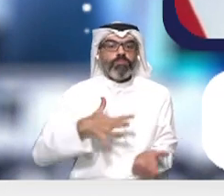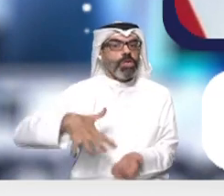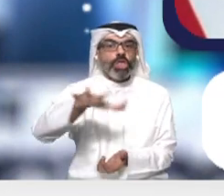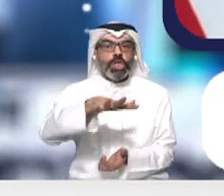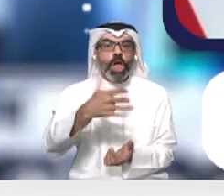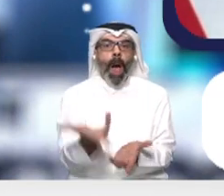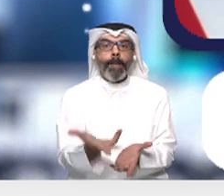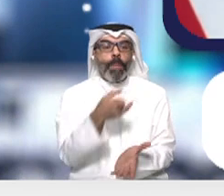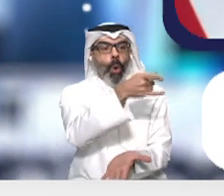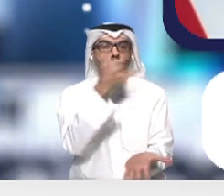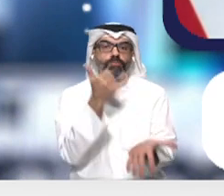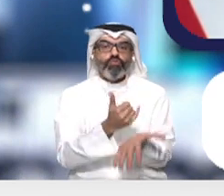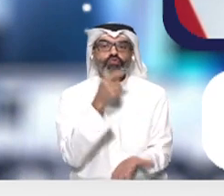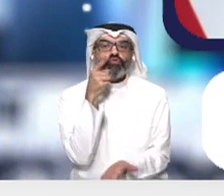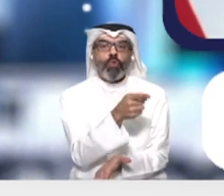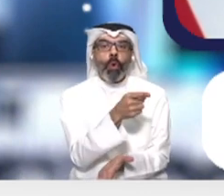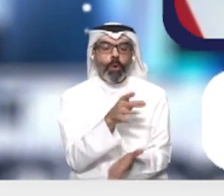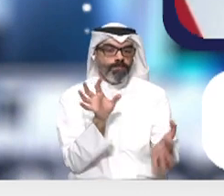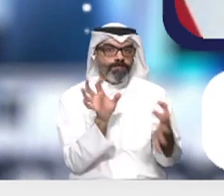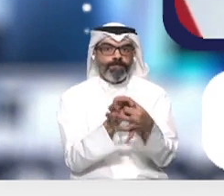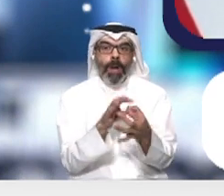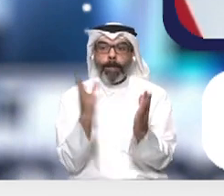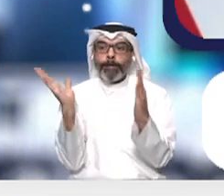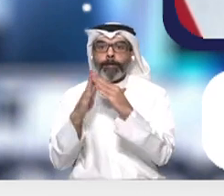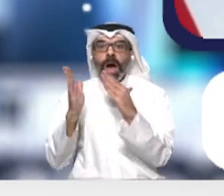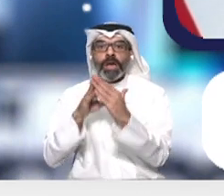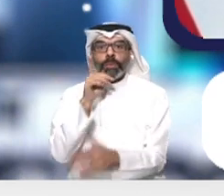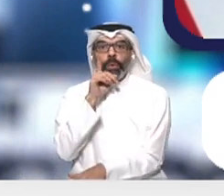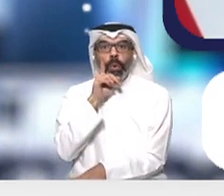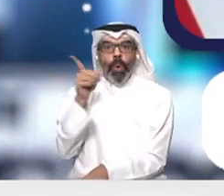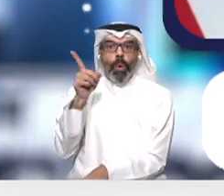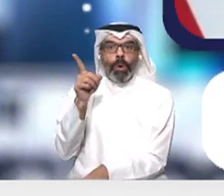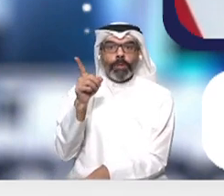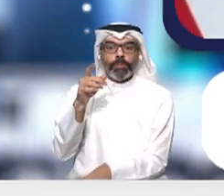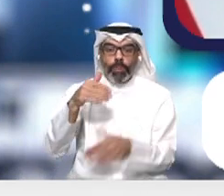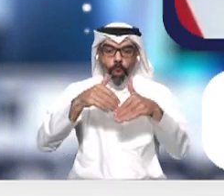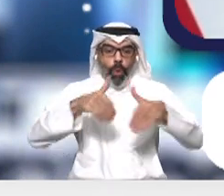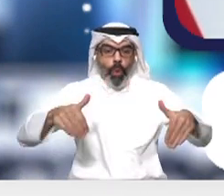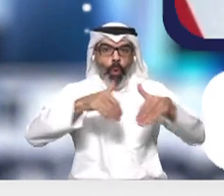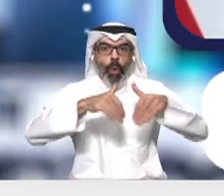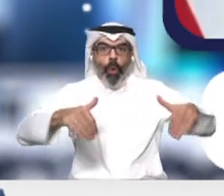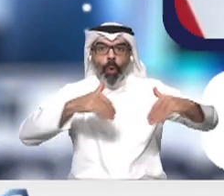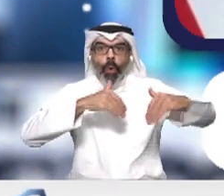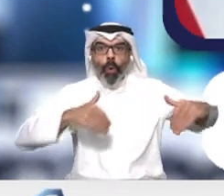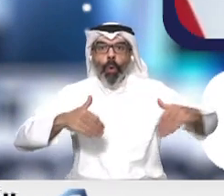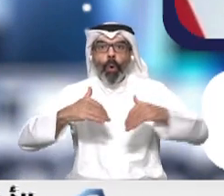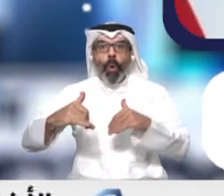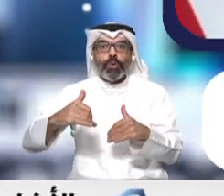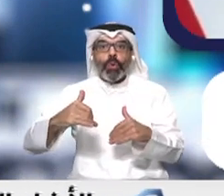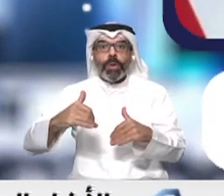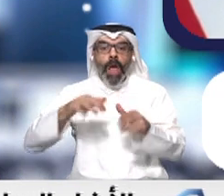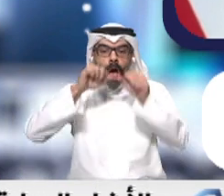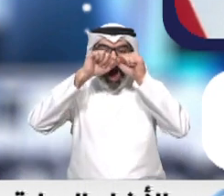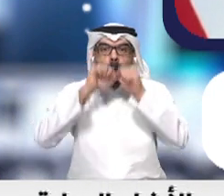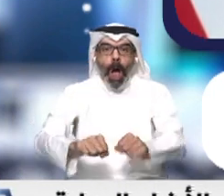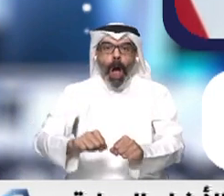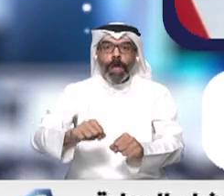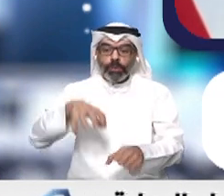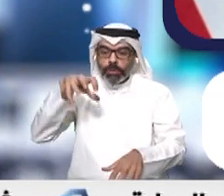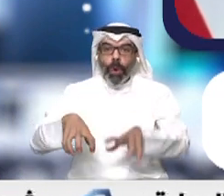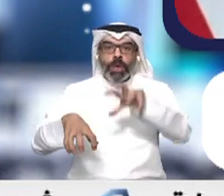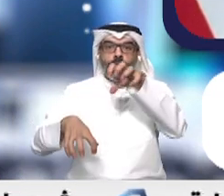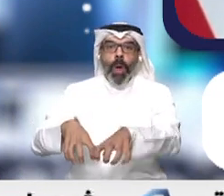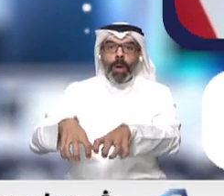الفلسطيني، وهذا ما تتمسك به مصر، الحدود بين دول وليست بين فصيل، خاصة وأن